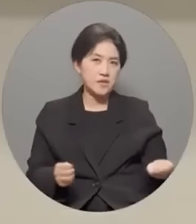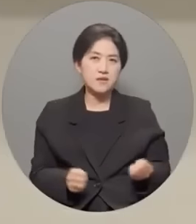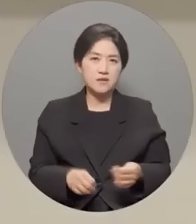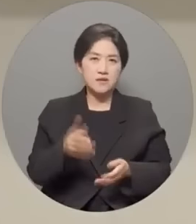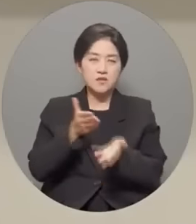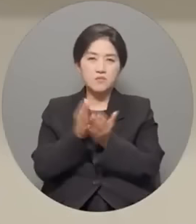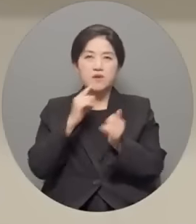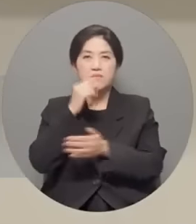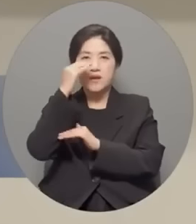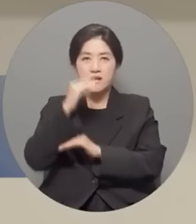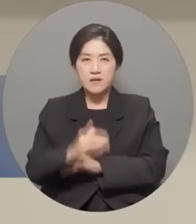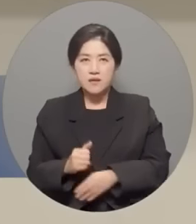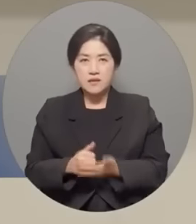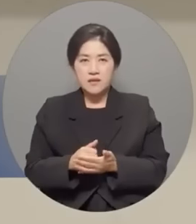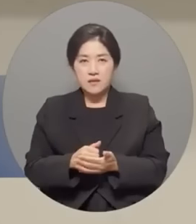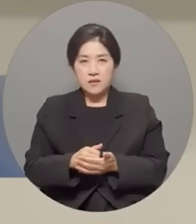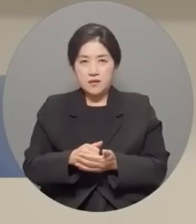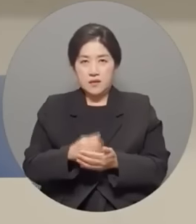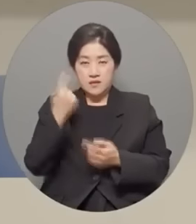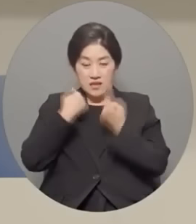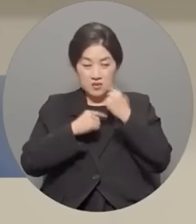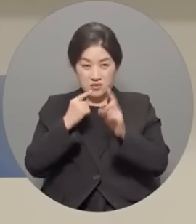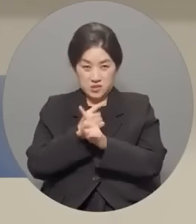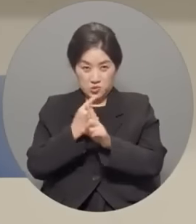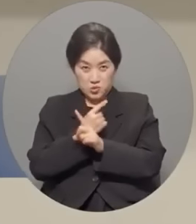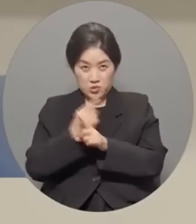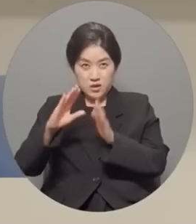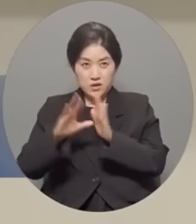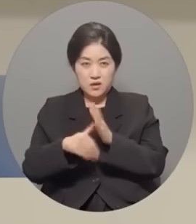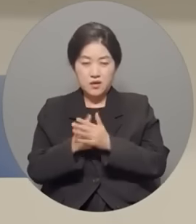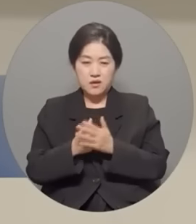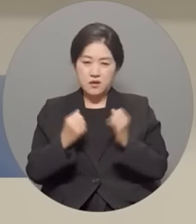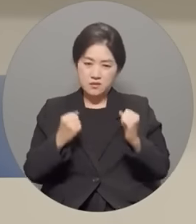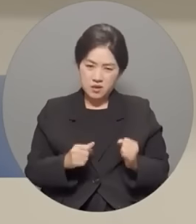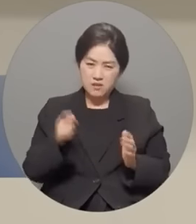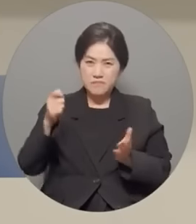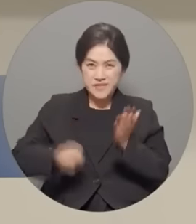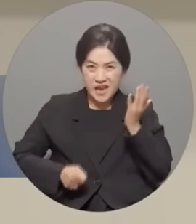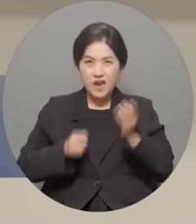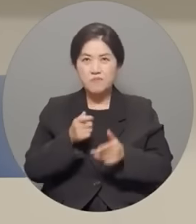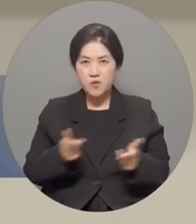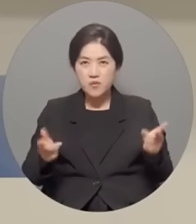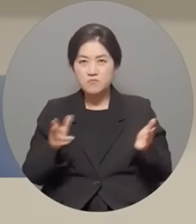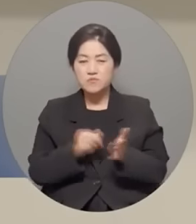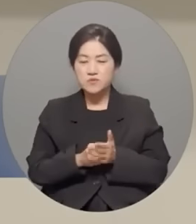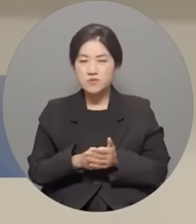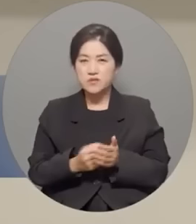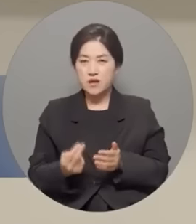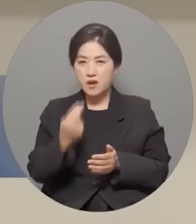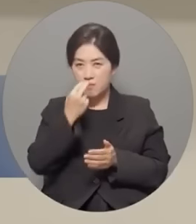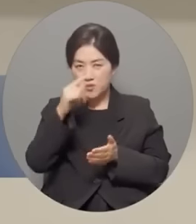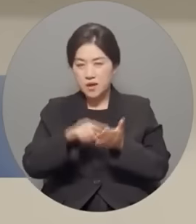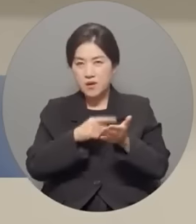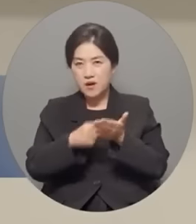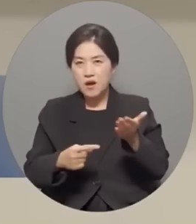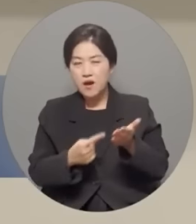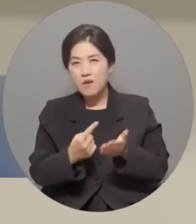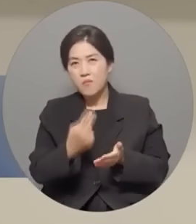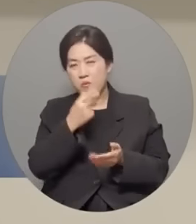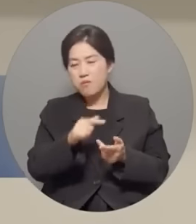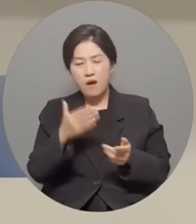보시죠네 치료를 받을 때에도 어 여러 가지 체류 문제라든가 아니면 어 산재 보상 보험에 대해서 잘 알지 못하는